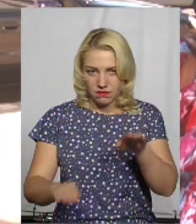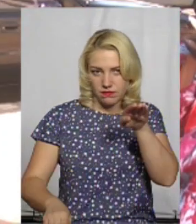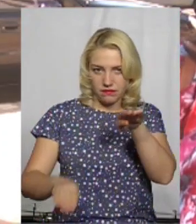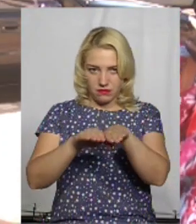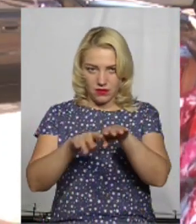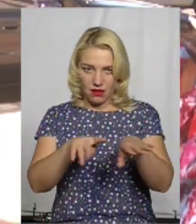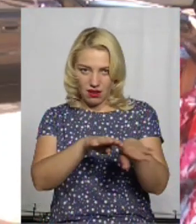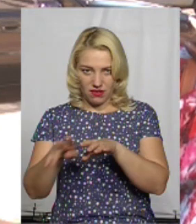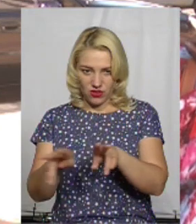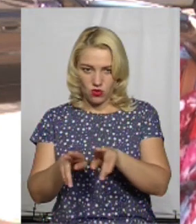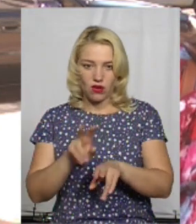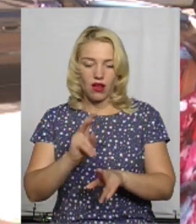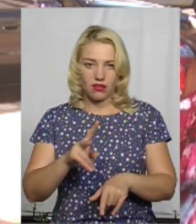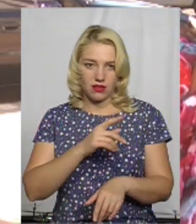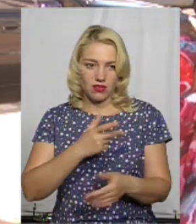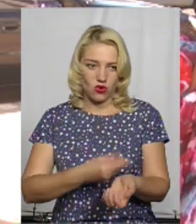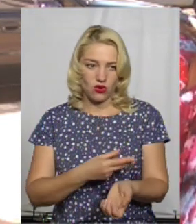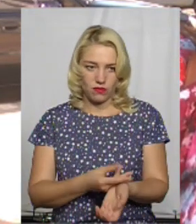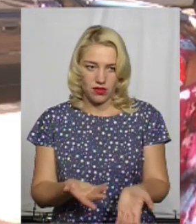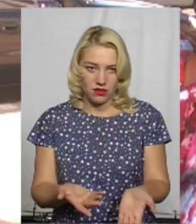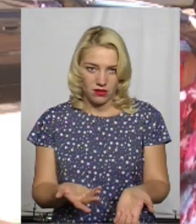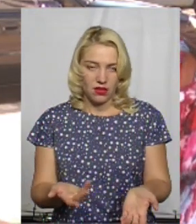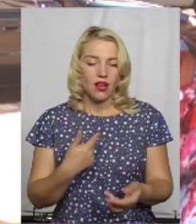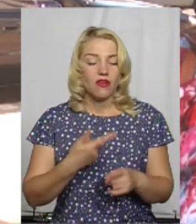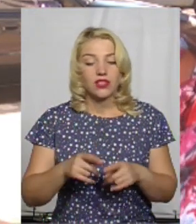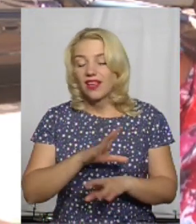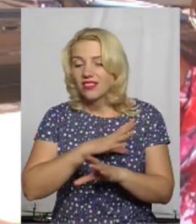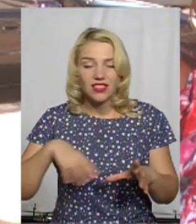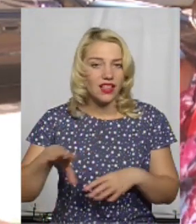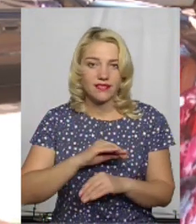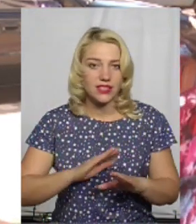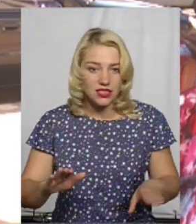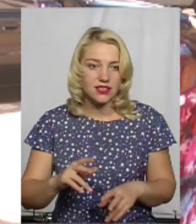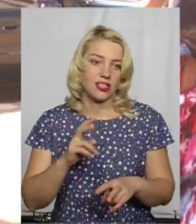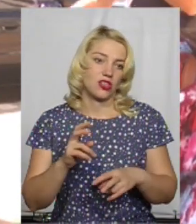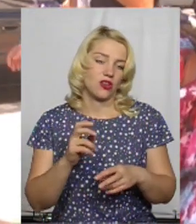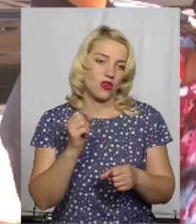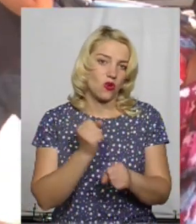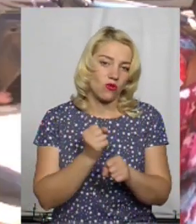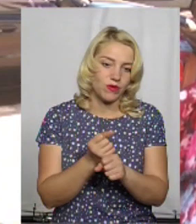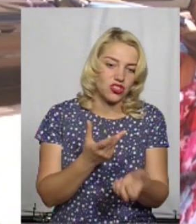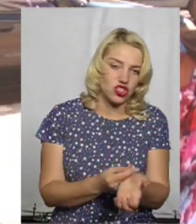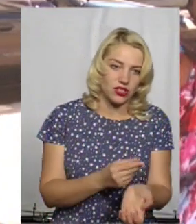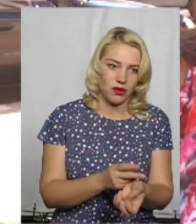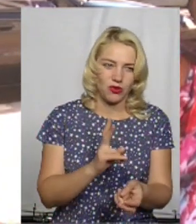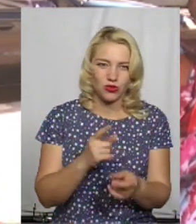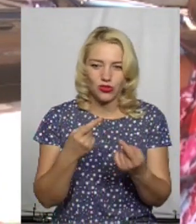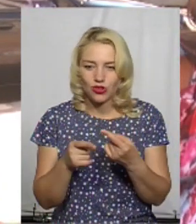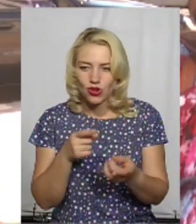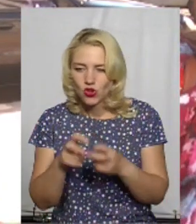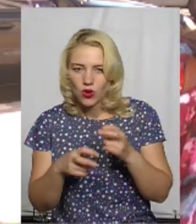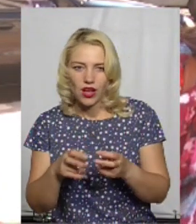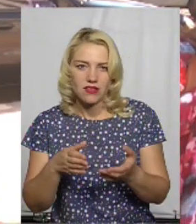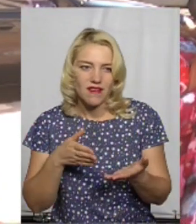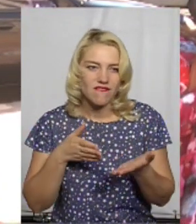не всі кинулися робити щеплення. Дехто, на жаль, шукають якісь виходи, їдуть в райони якоби